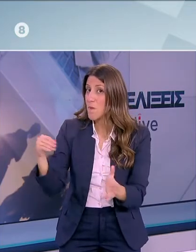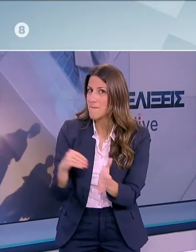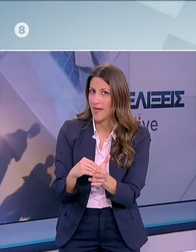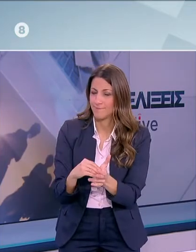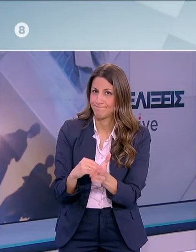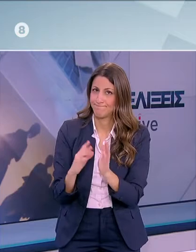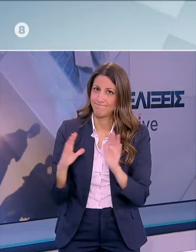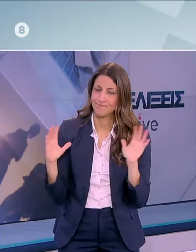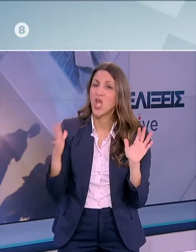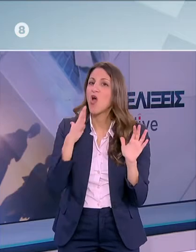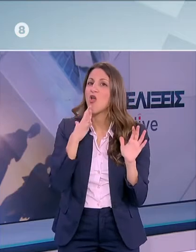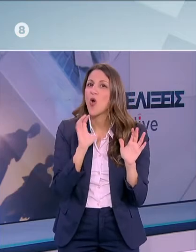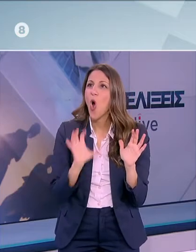Άρα,